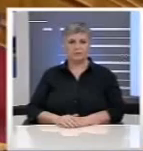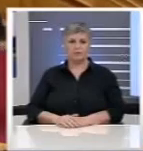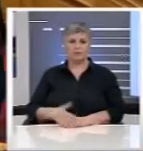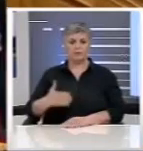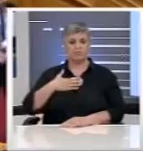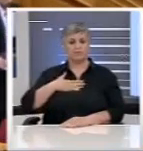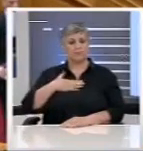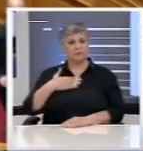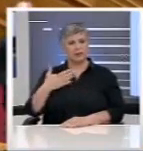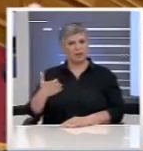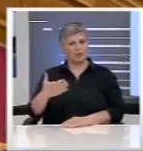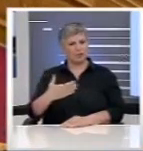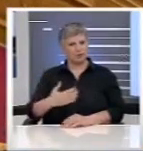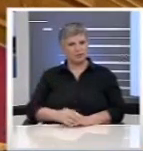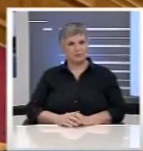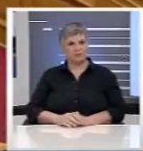Ευχαριστώ, κύριε Πρόεδρε.